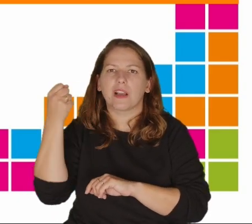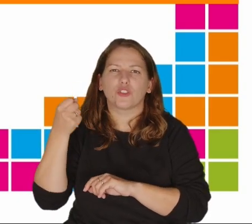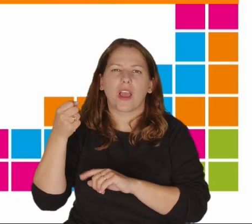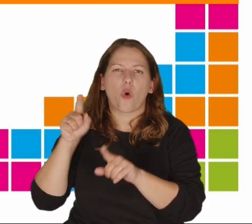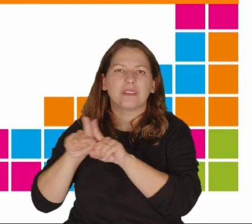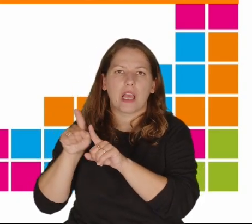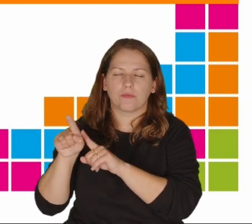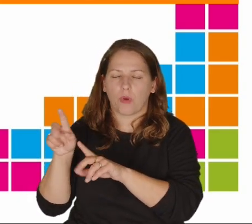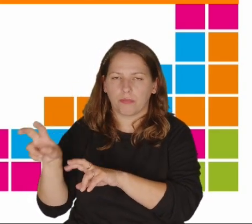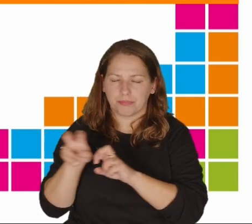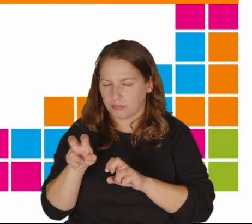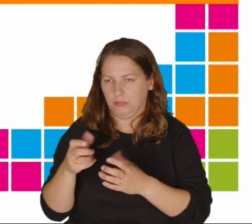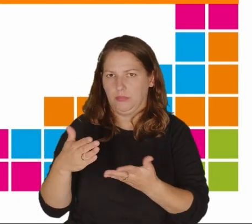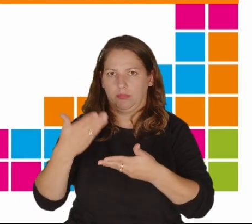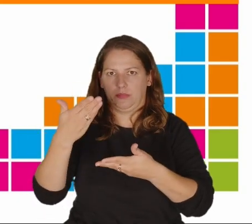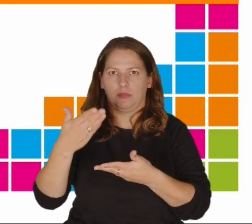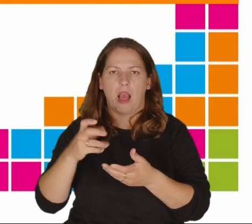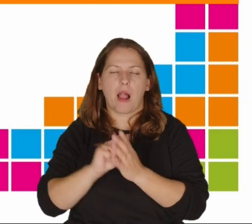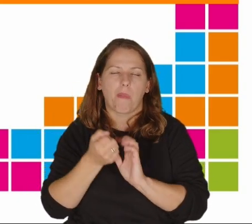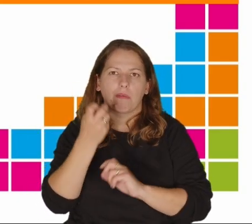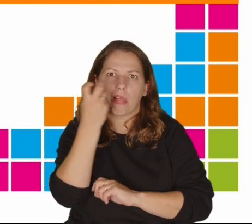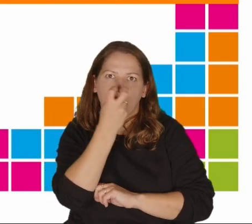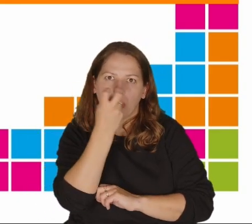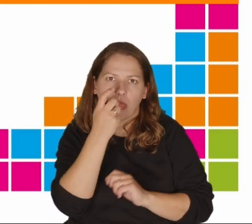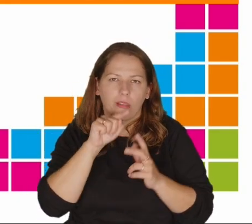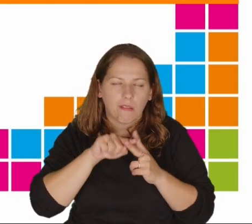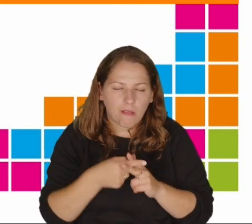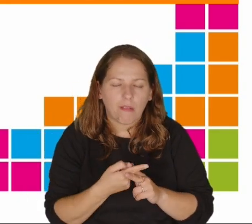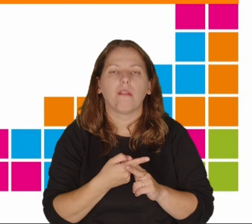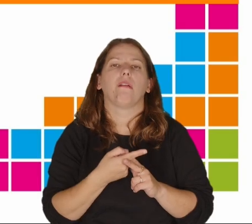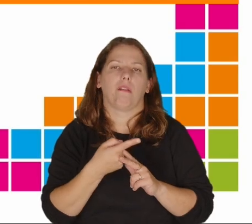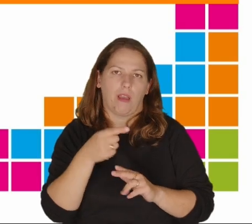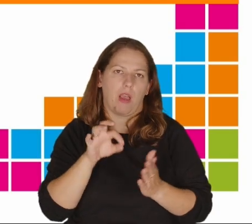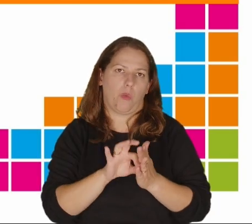rodzeństwa, albo jakimś rodzajem ciekawości, która właśnie wiedzie w strony, które,